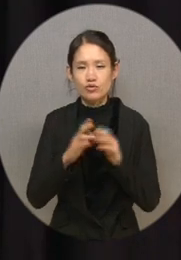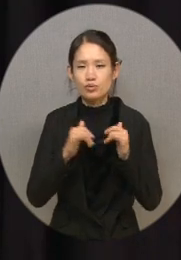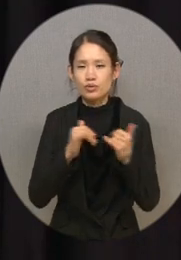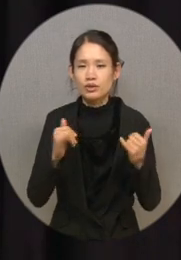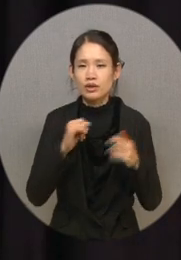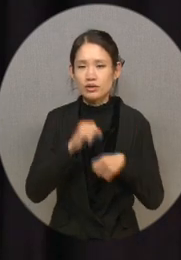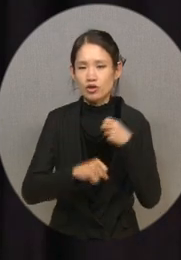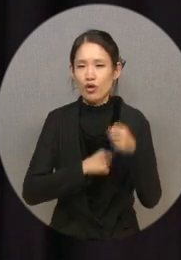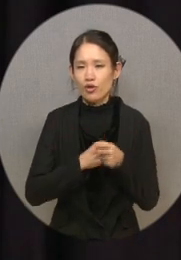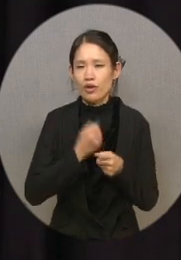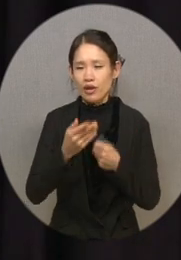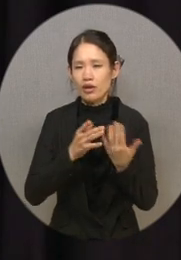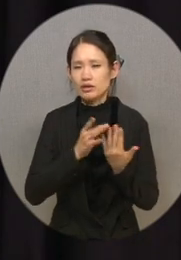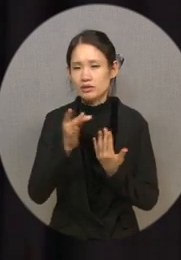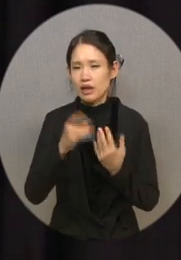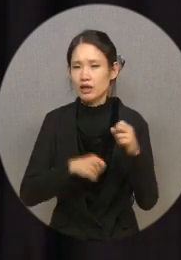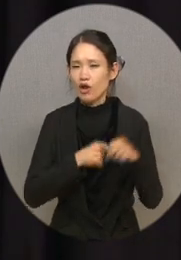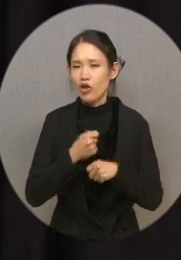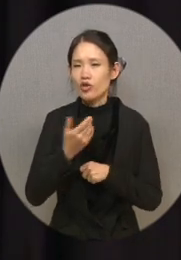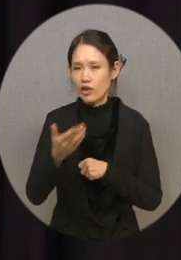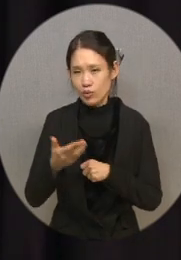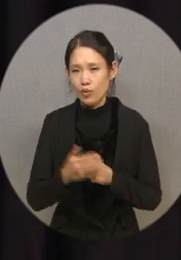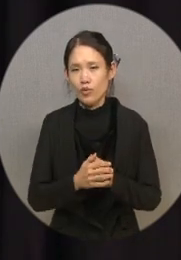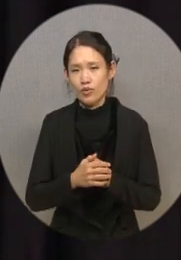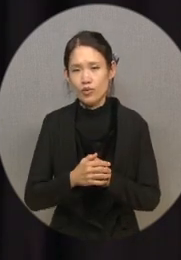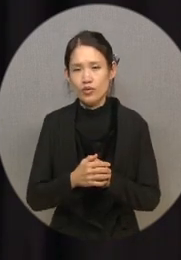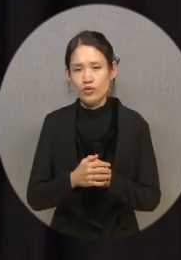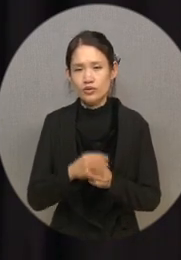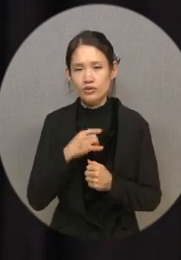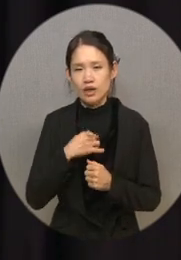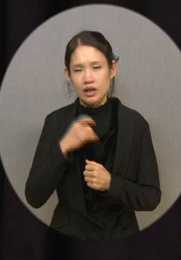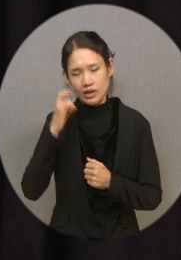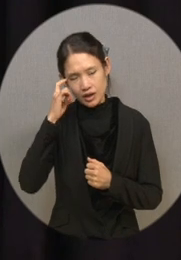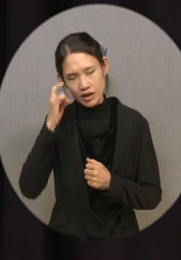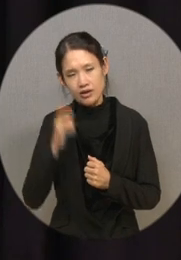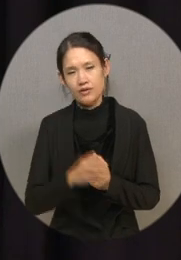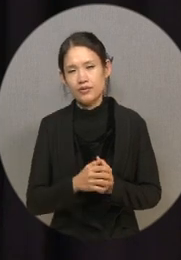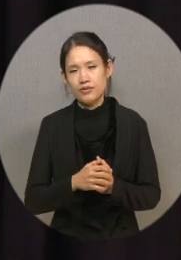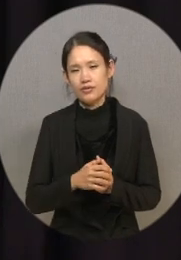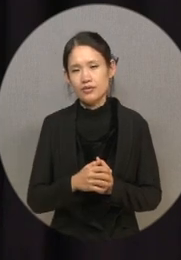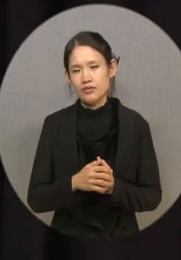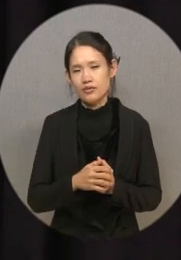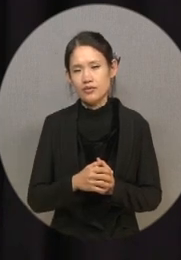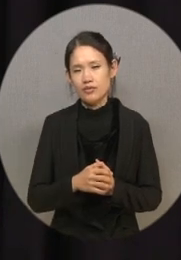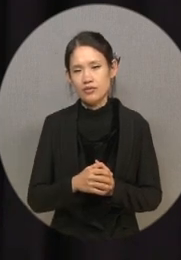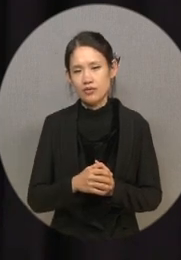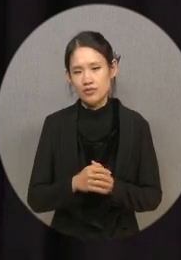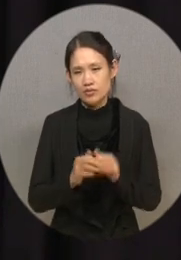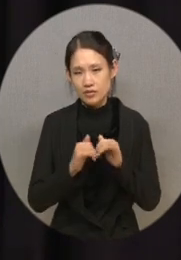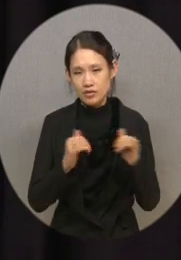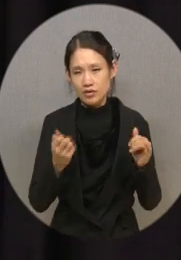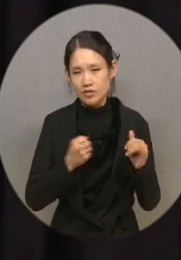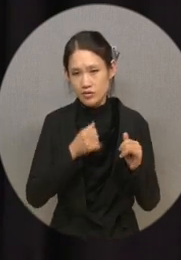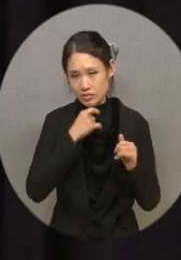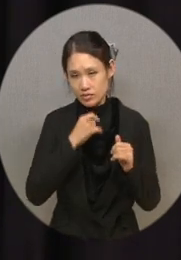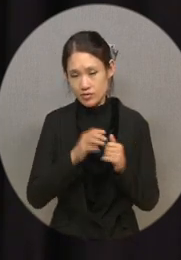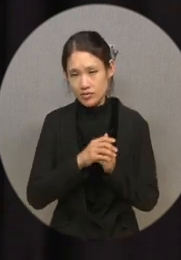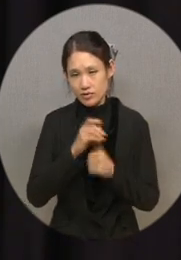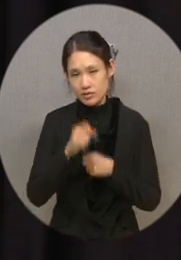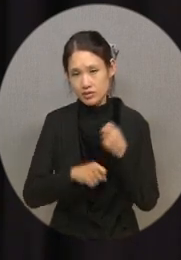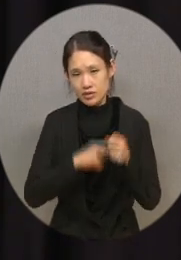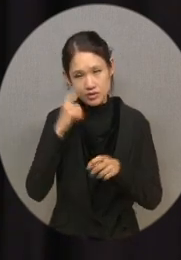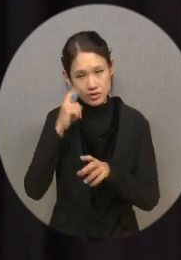주자. 그게 제 지론입니다. 그래서 그런 정말 인간이 갖고 있는